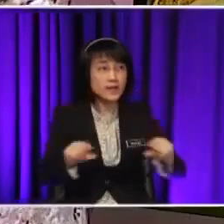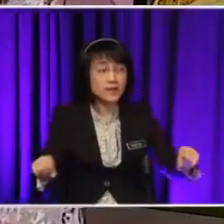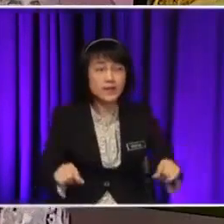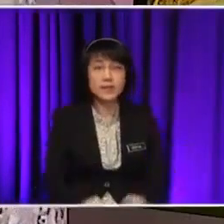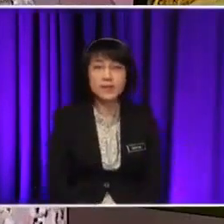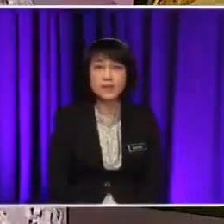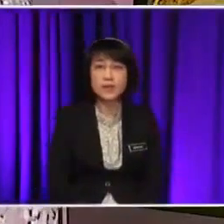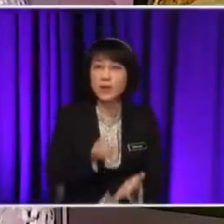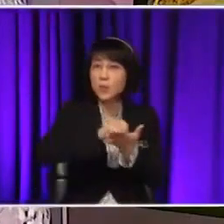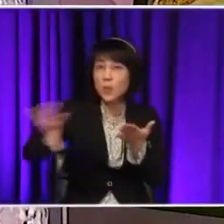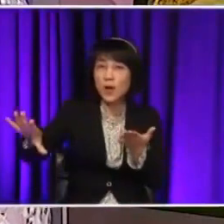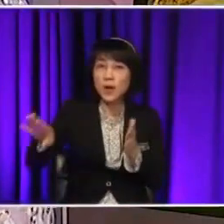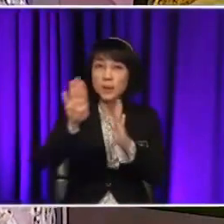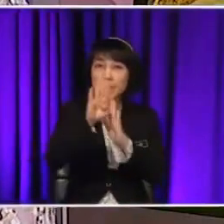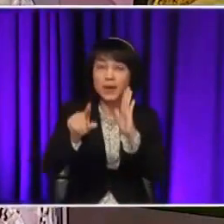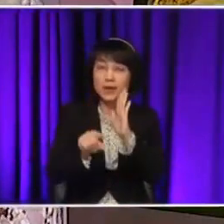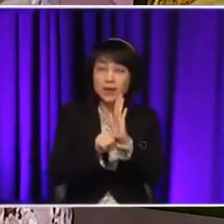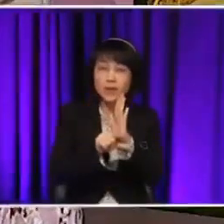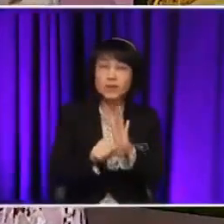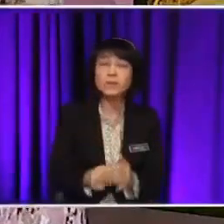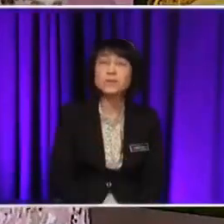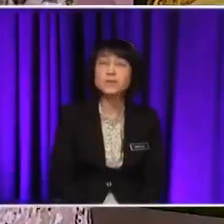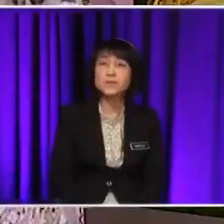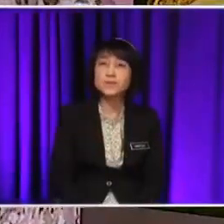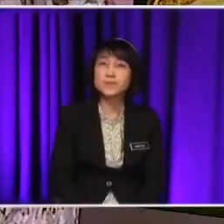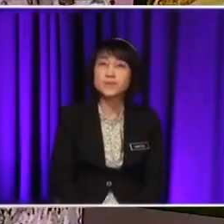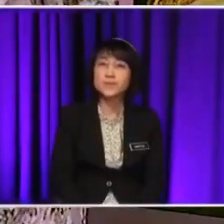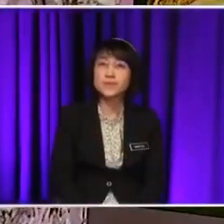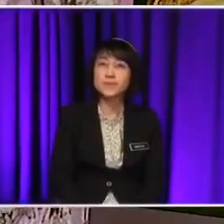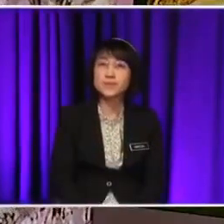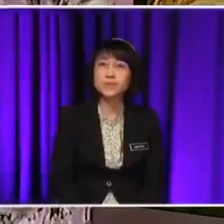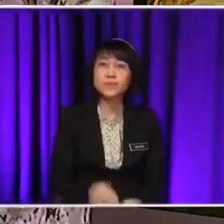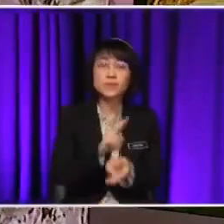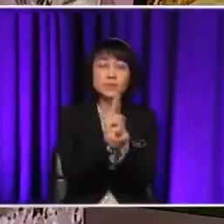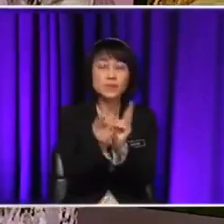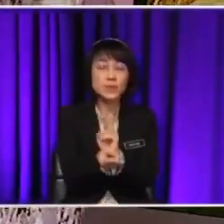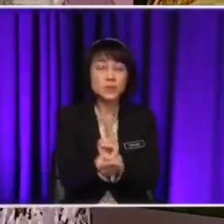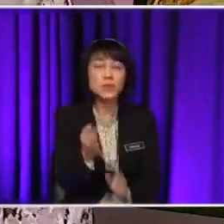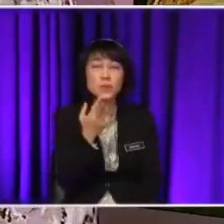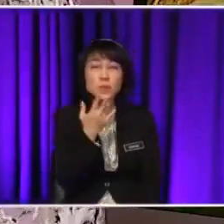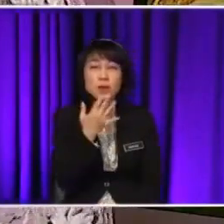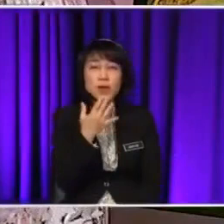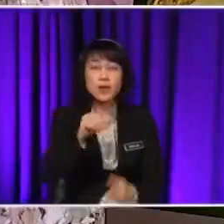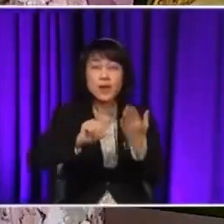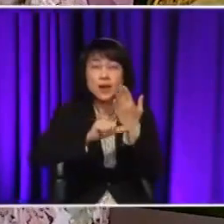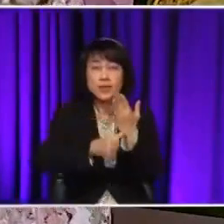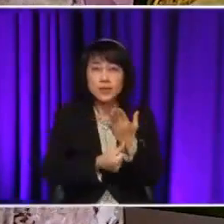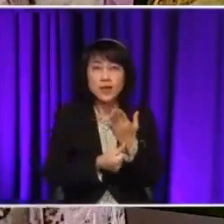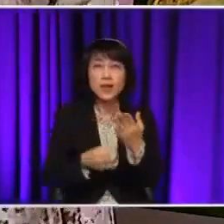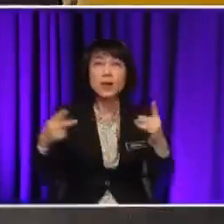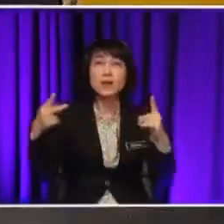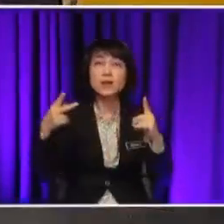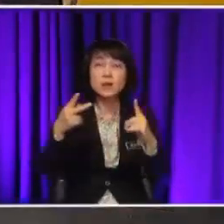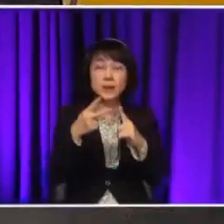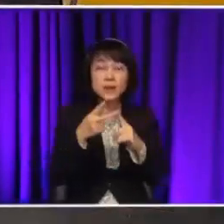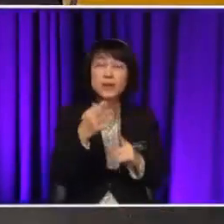background kan? Okey, yang ni pula color balance. Okey, kita nak ubah warna asal kepada warna yang baru. Itulah dia.